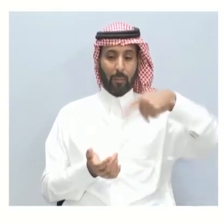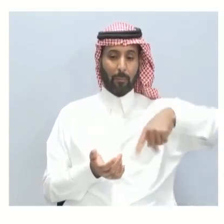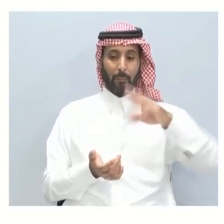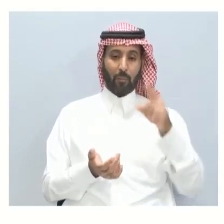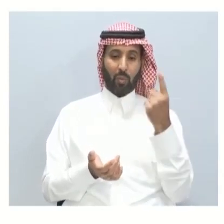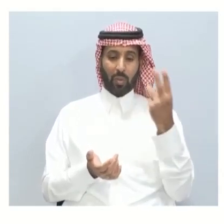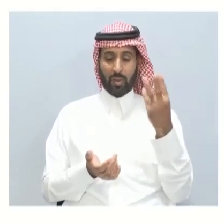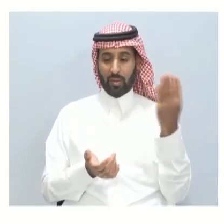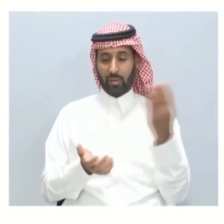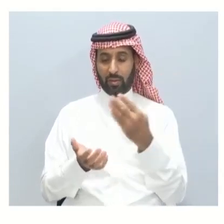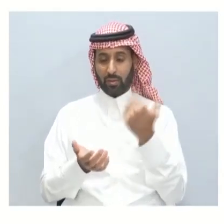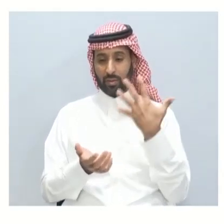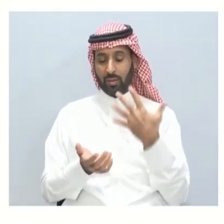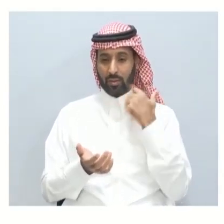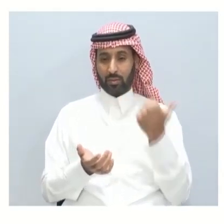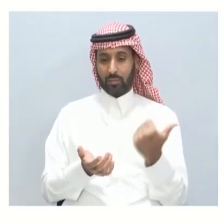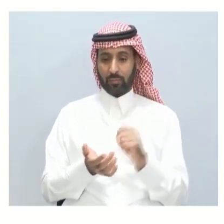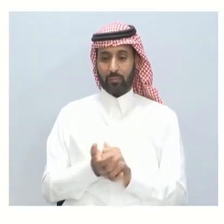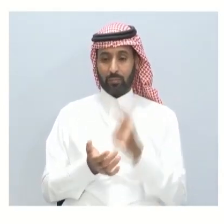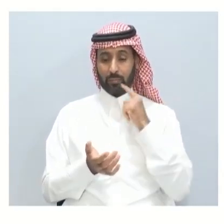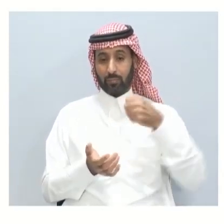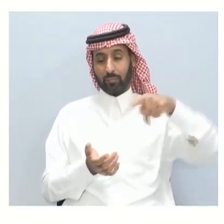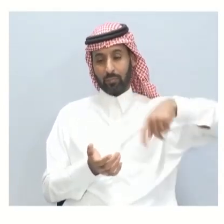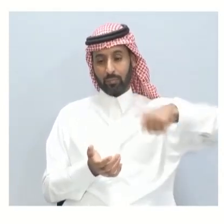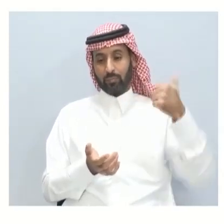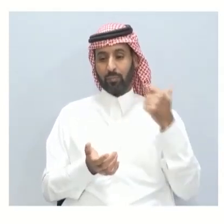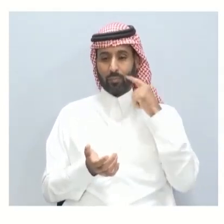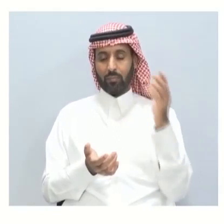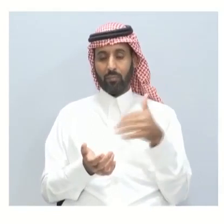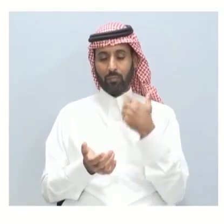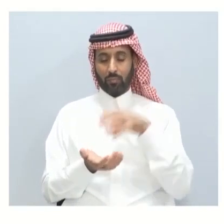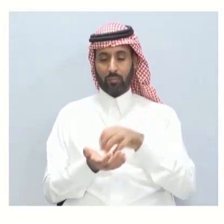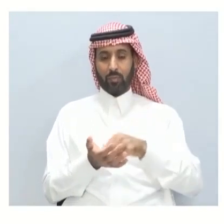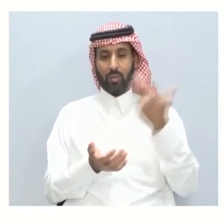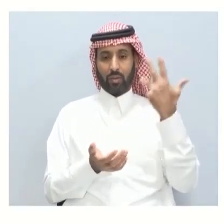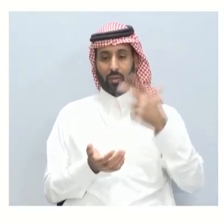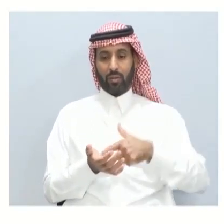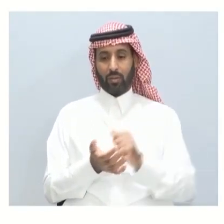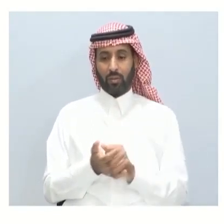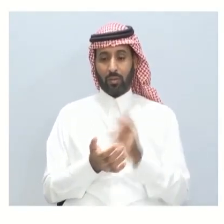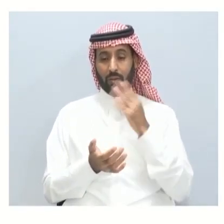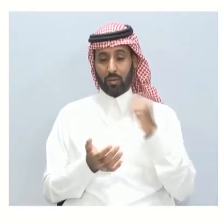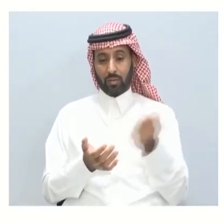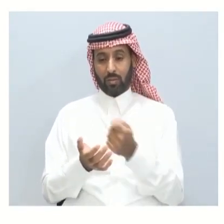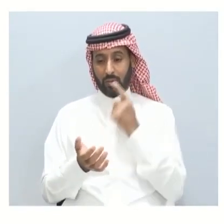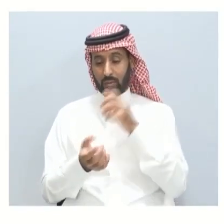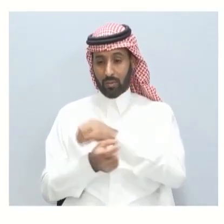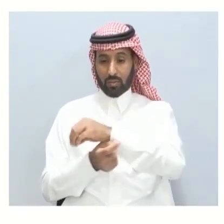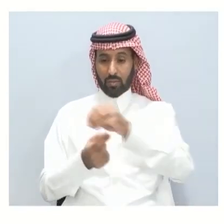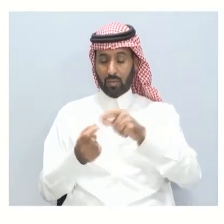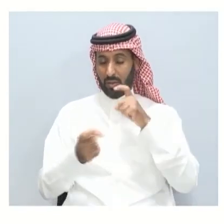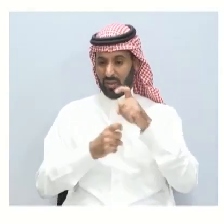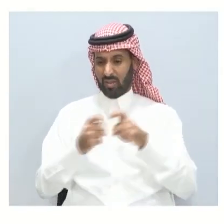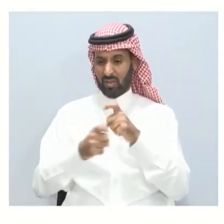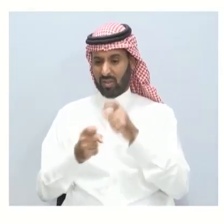واحد اثنين ثلاثه اربعه خمسه سته اذا وهي المجموعه الثامنه عشر اكتب توزيع الالكتروني